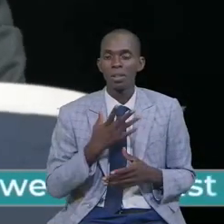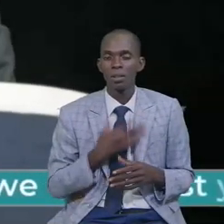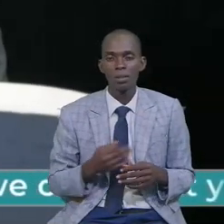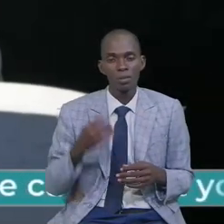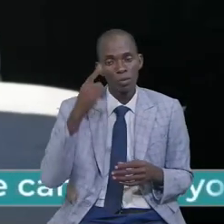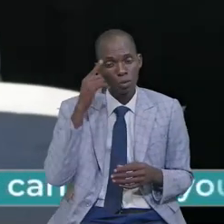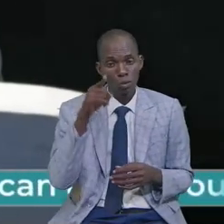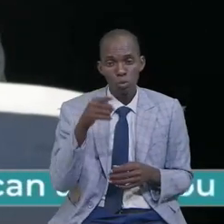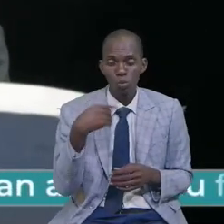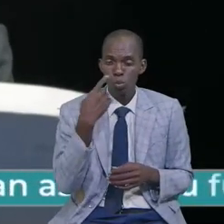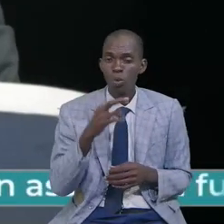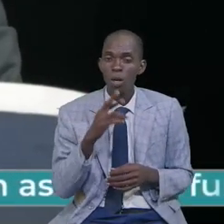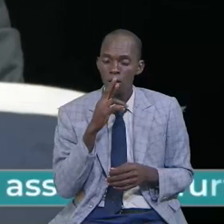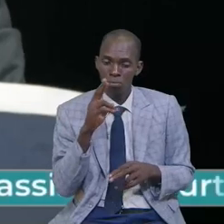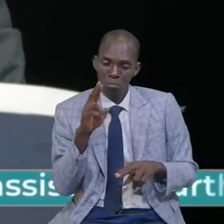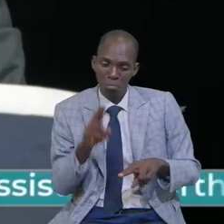Et nous qui sommes assis ce soir,